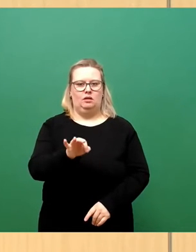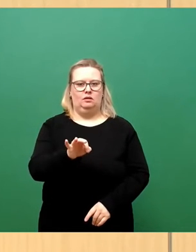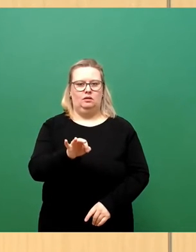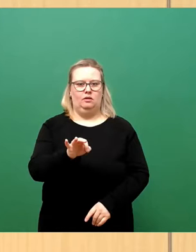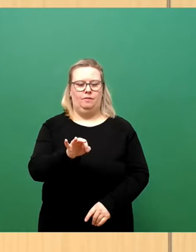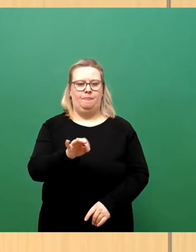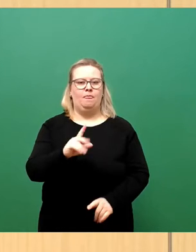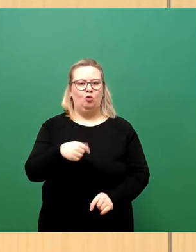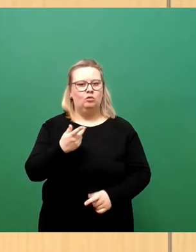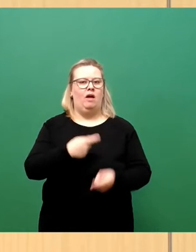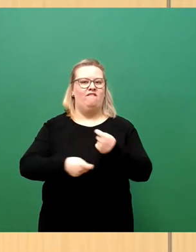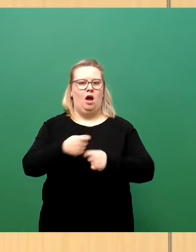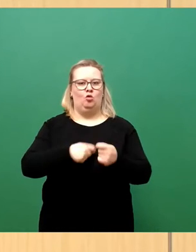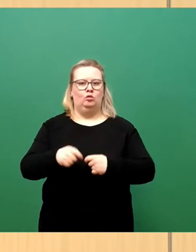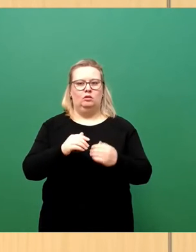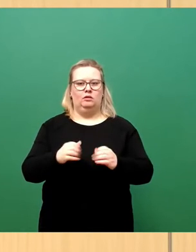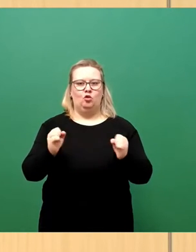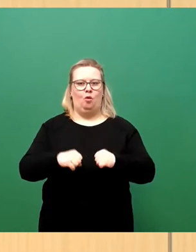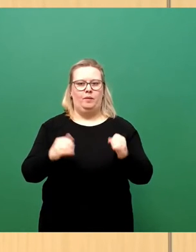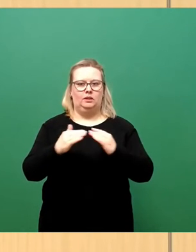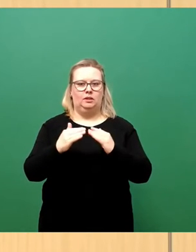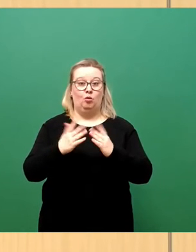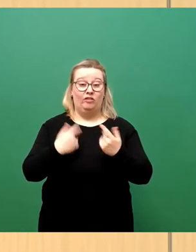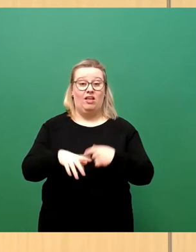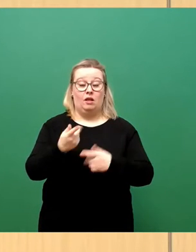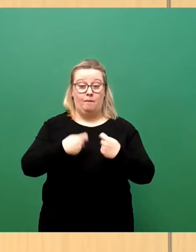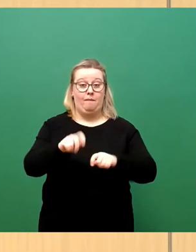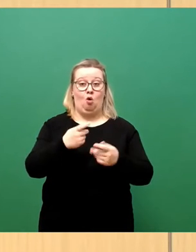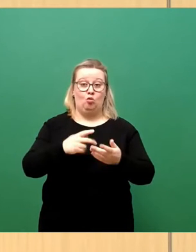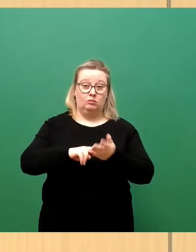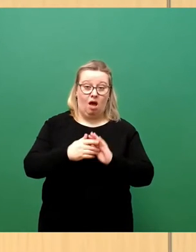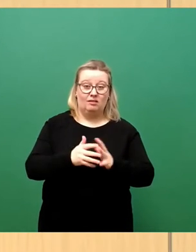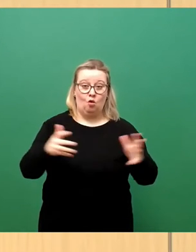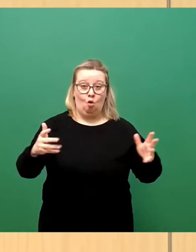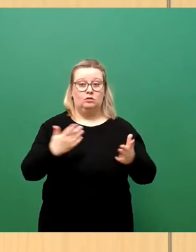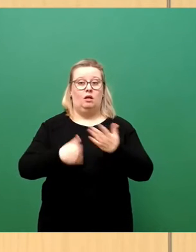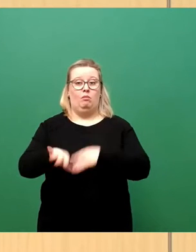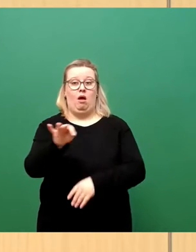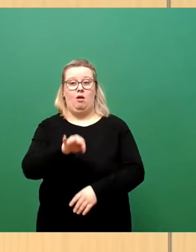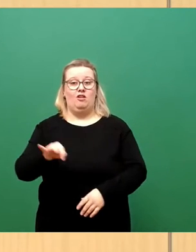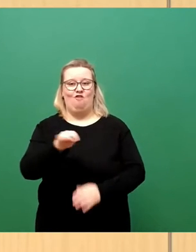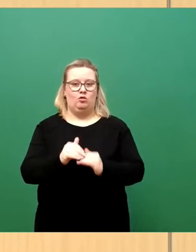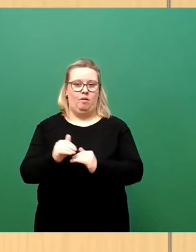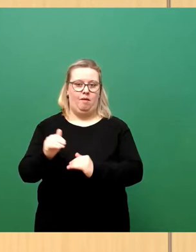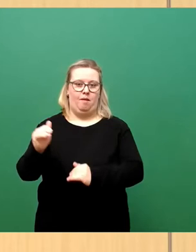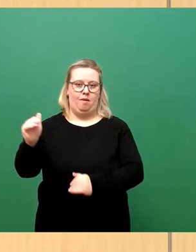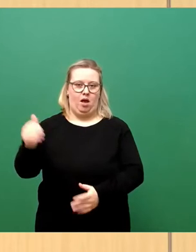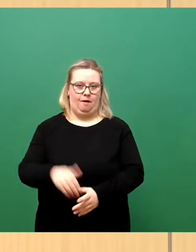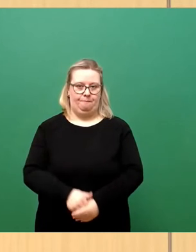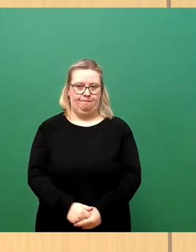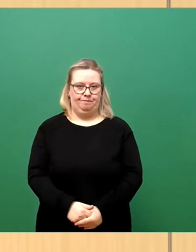dieser verhandelte Kompromiss führt auch dazu, dass je größer der Bebauungsplan ist, desto größer auch die Quote der sozialen und bezahlbaren Wohnungen in